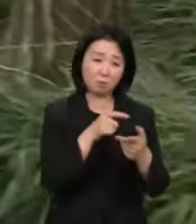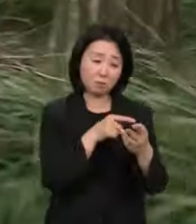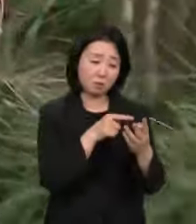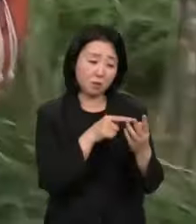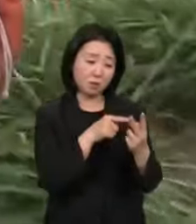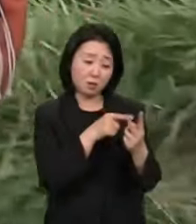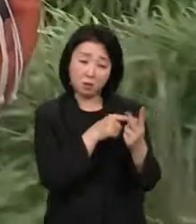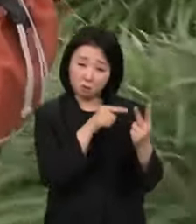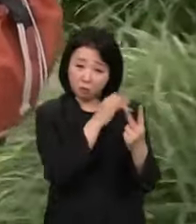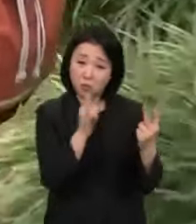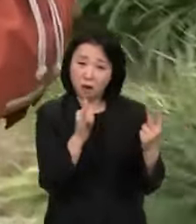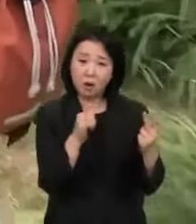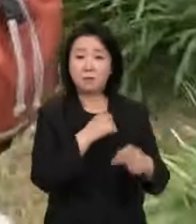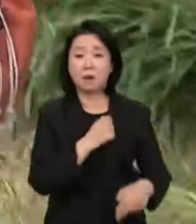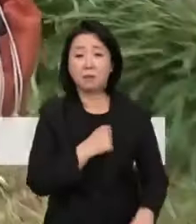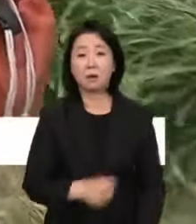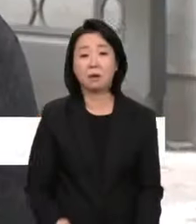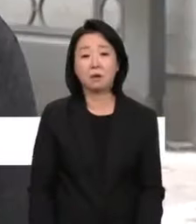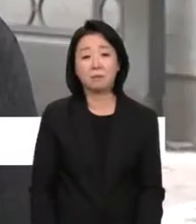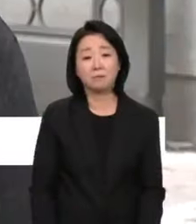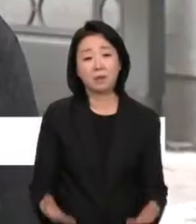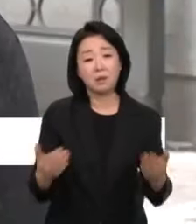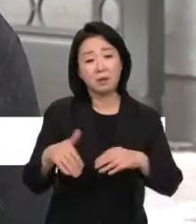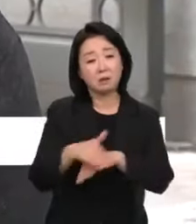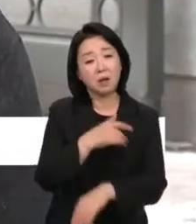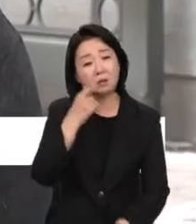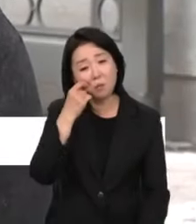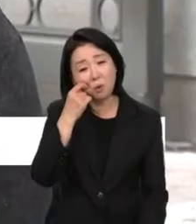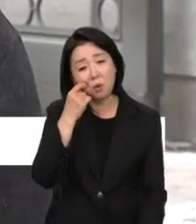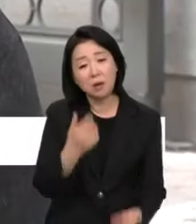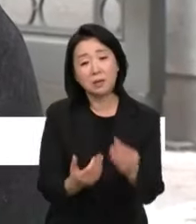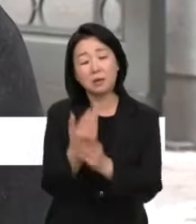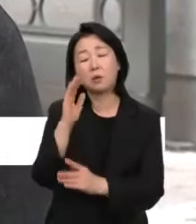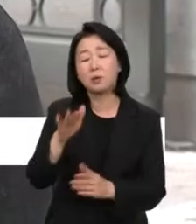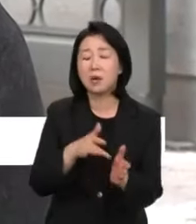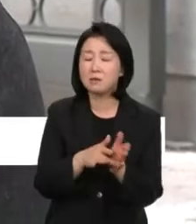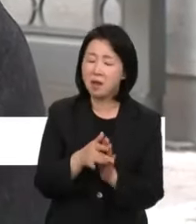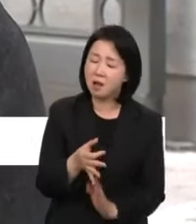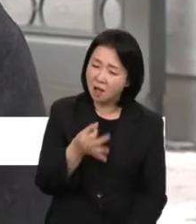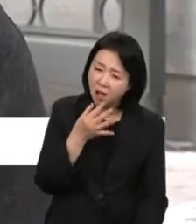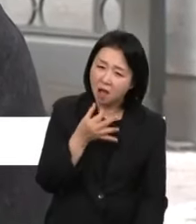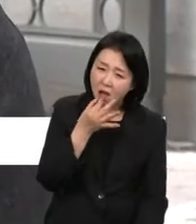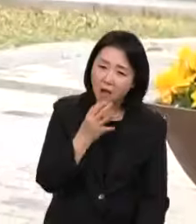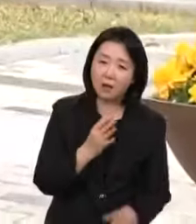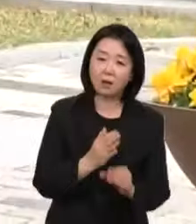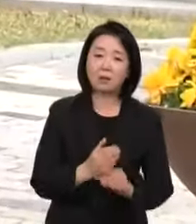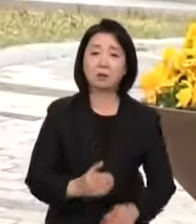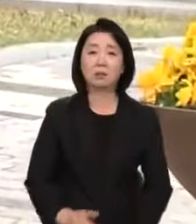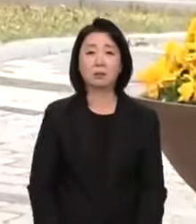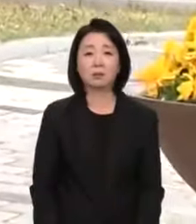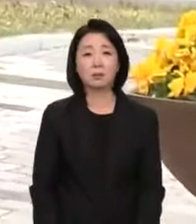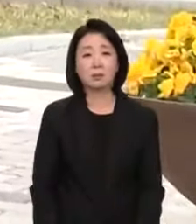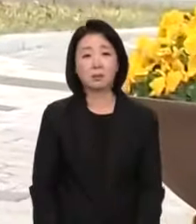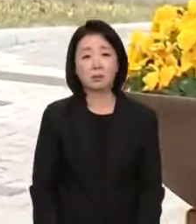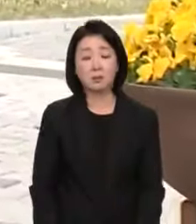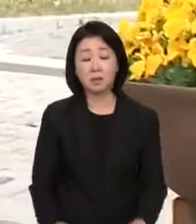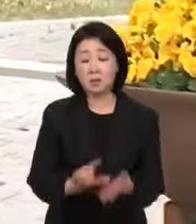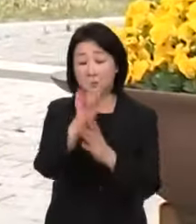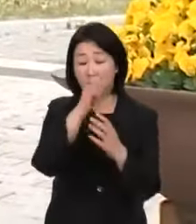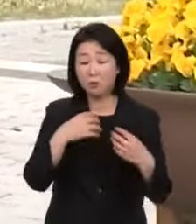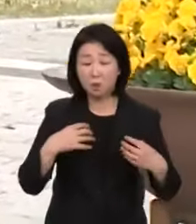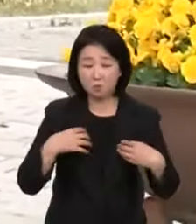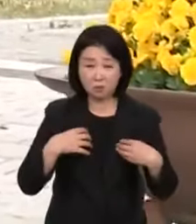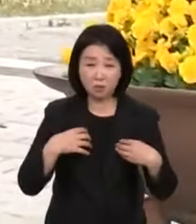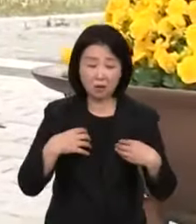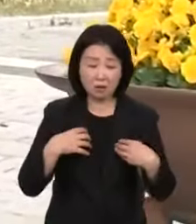답답하다고 했습니다. 일을 다니지 못하고 있고요. 그 사건 이후에 계속 약을 먹고 있어요. 다만 지자체는 크게 다친